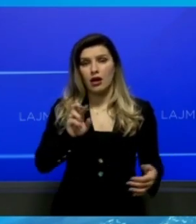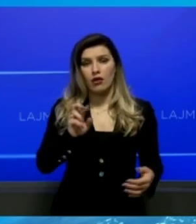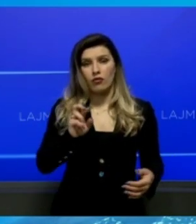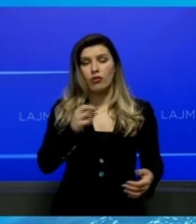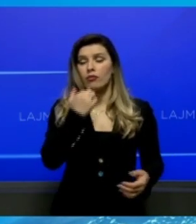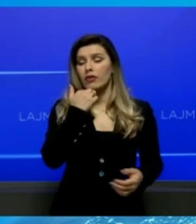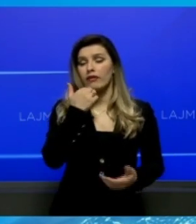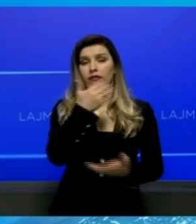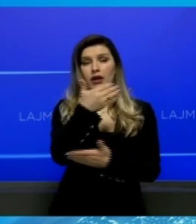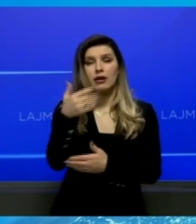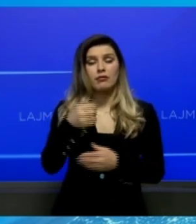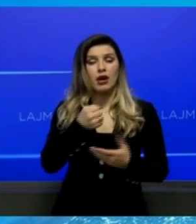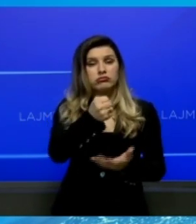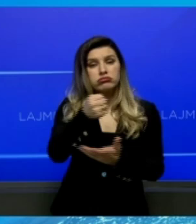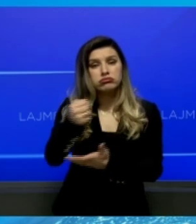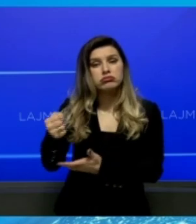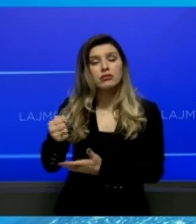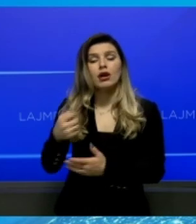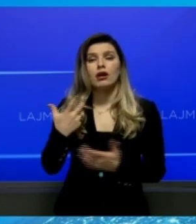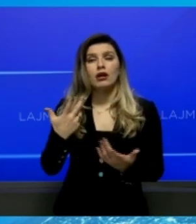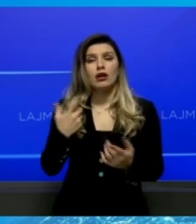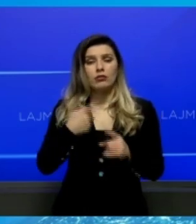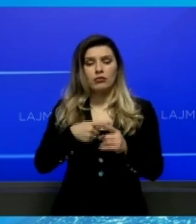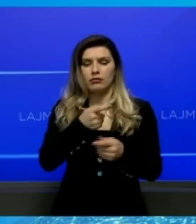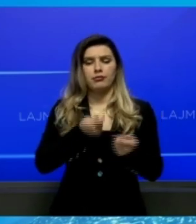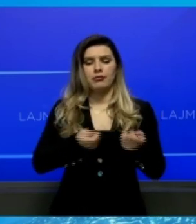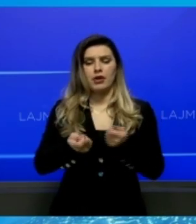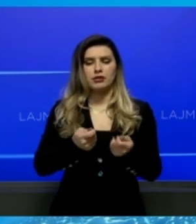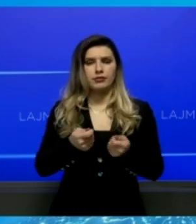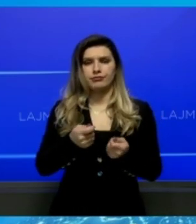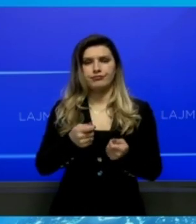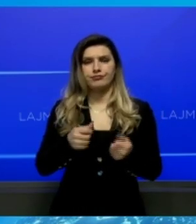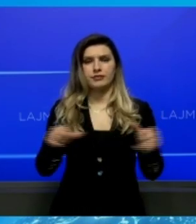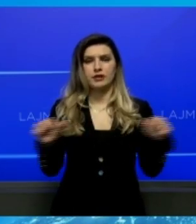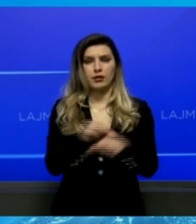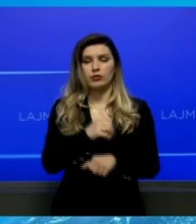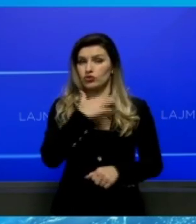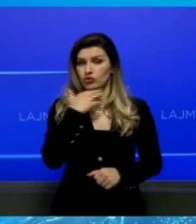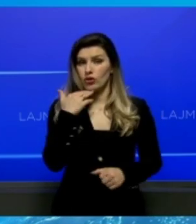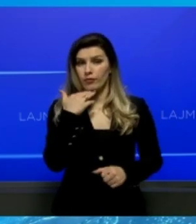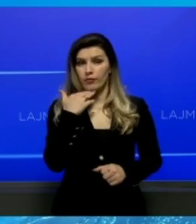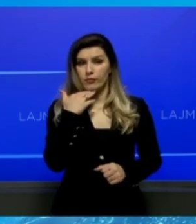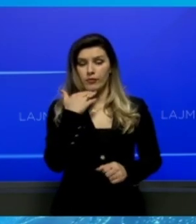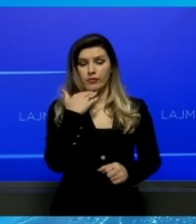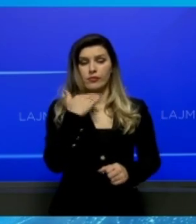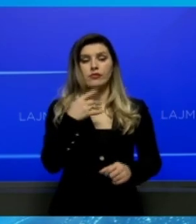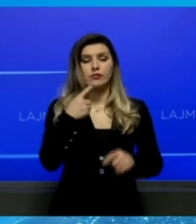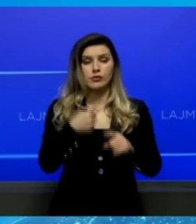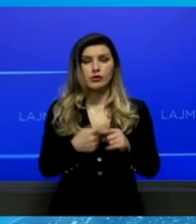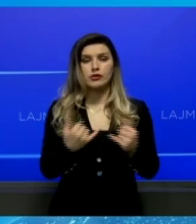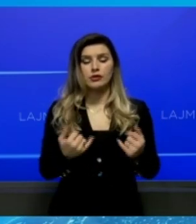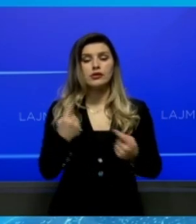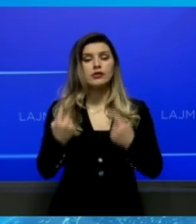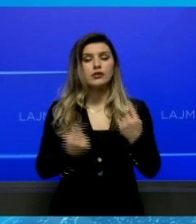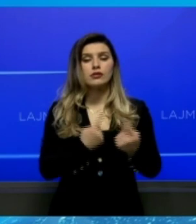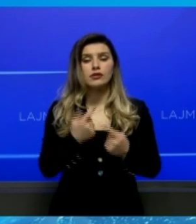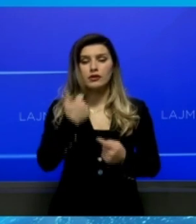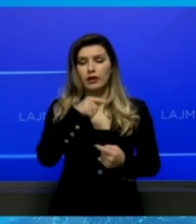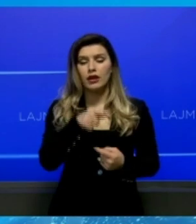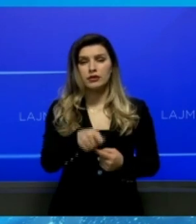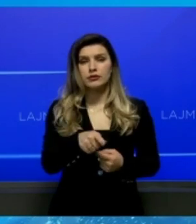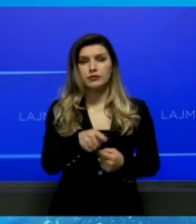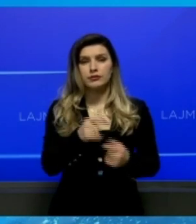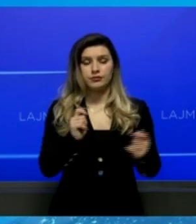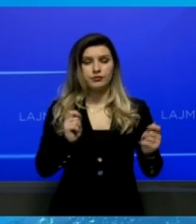në mënyrë që ta adresoj për në fakt e keq menaxhoj këtë krizë, dhe në kohën kur inflacioni